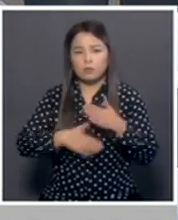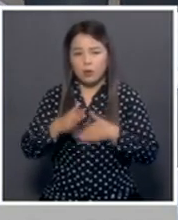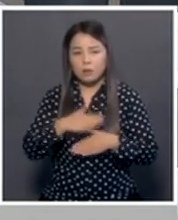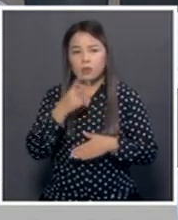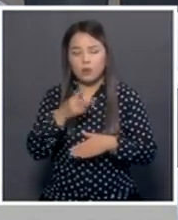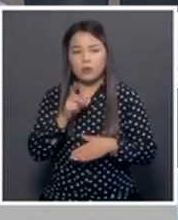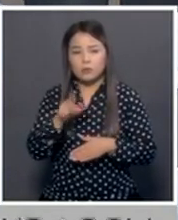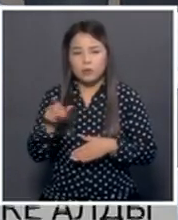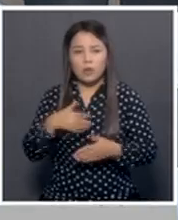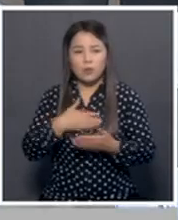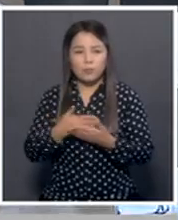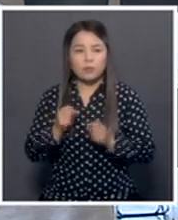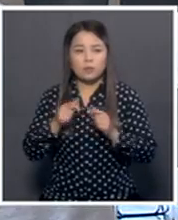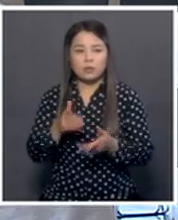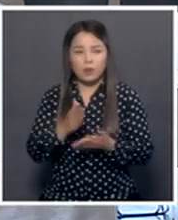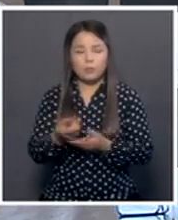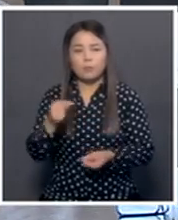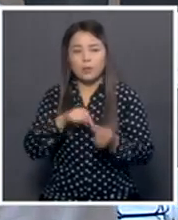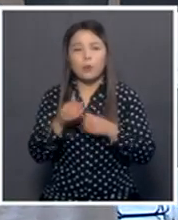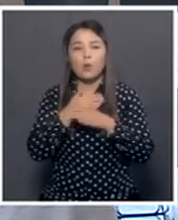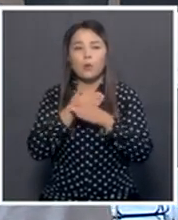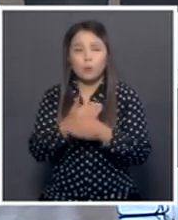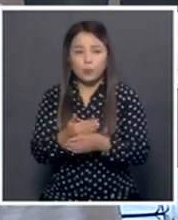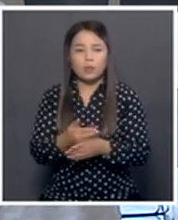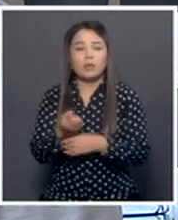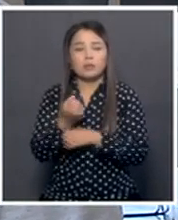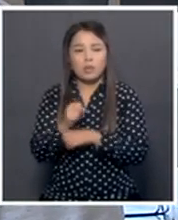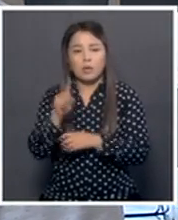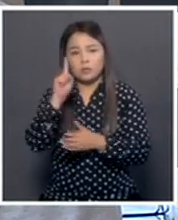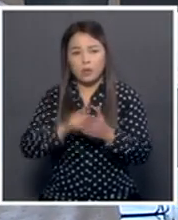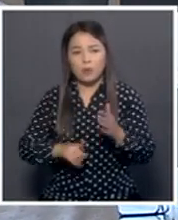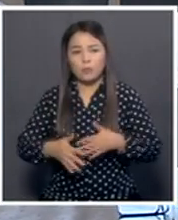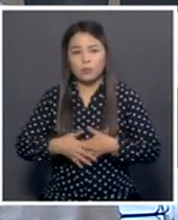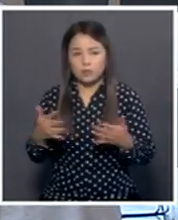қуантарлық. Біз бір-бірімізге көмектесіп, осы індетті жеңеміз деген үлкен сенім бар.